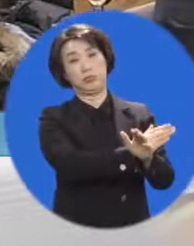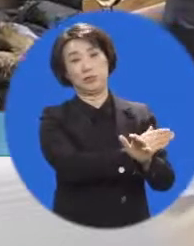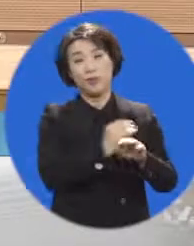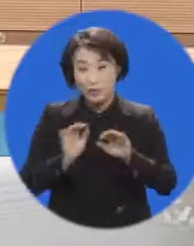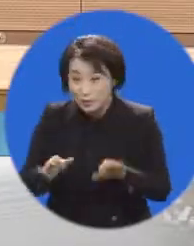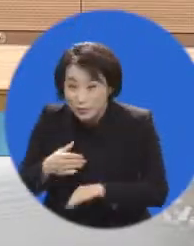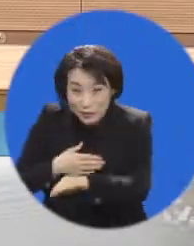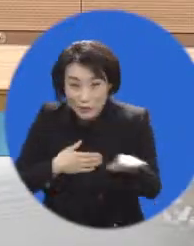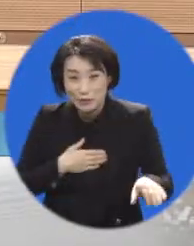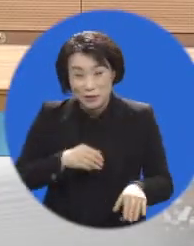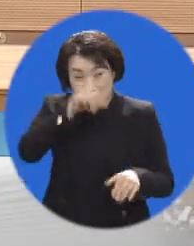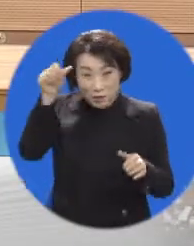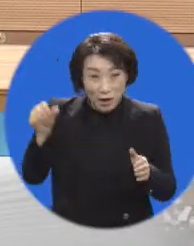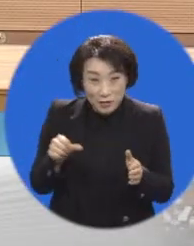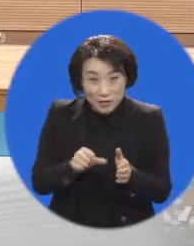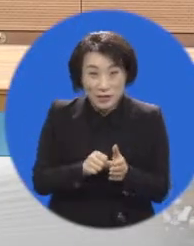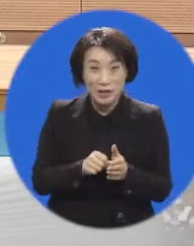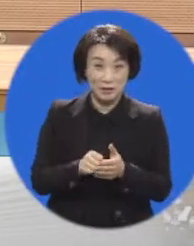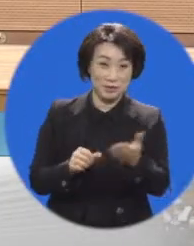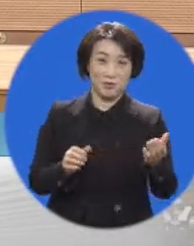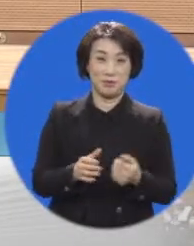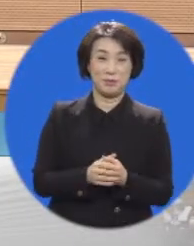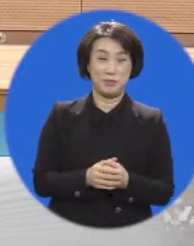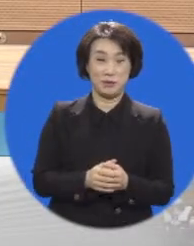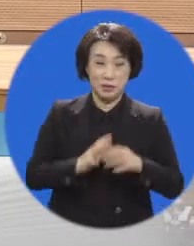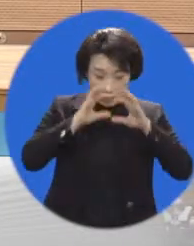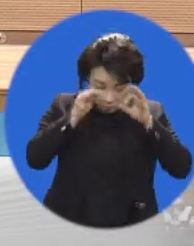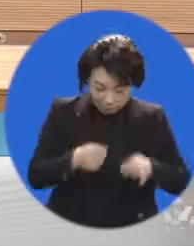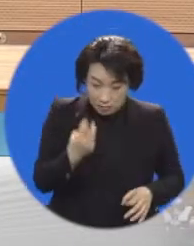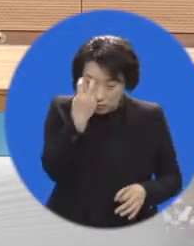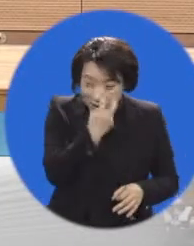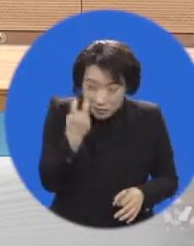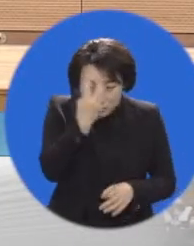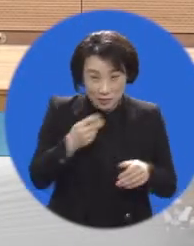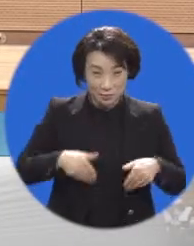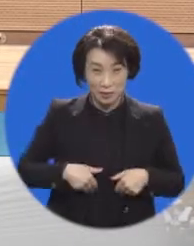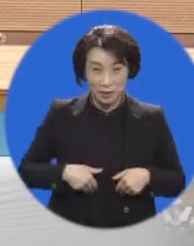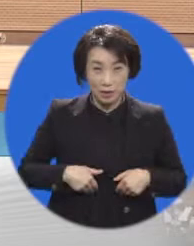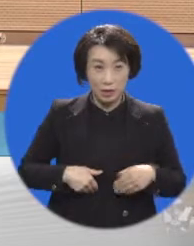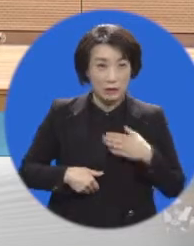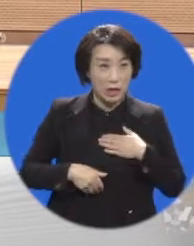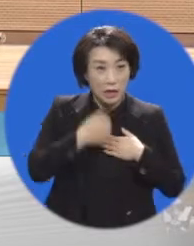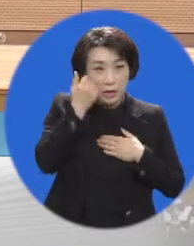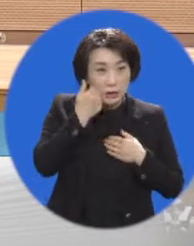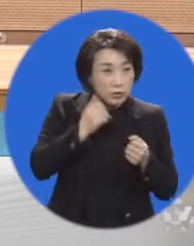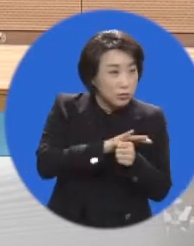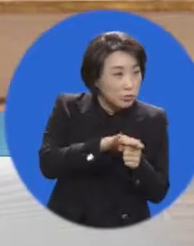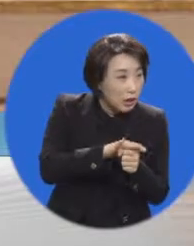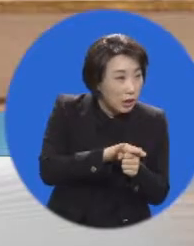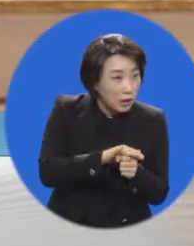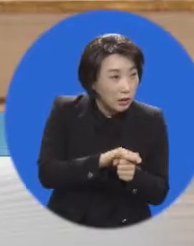우리는 평생에 뒤돌아보면도 누구를 사랑했나 안 봐.